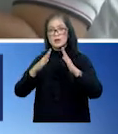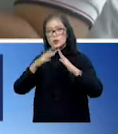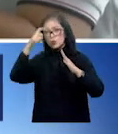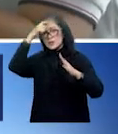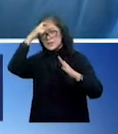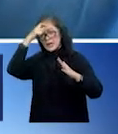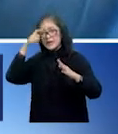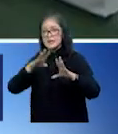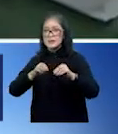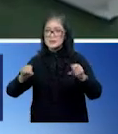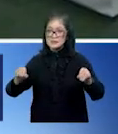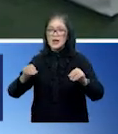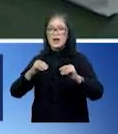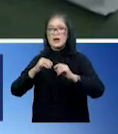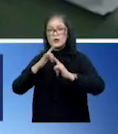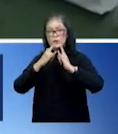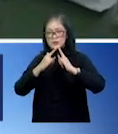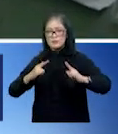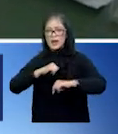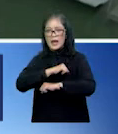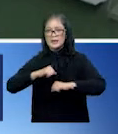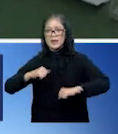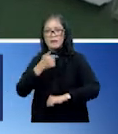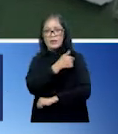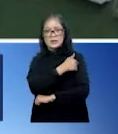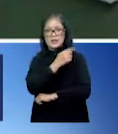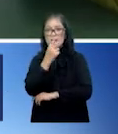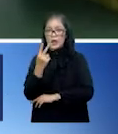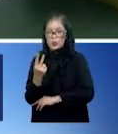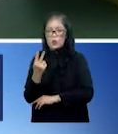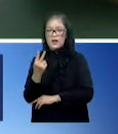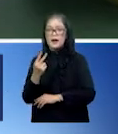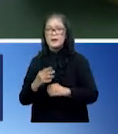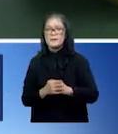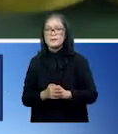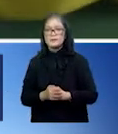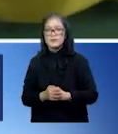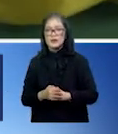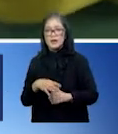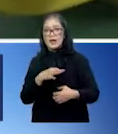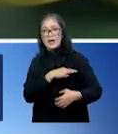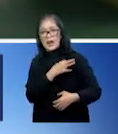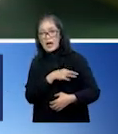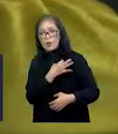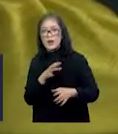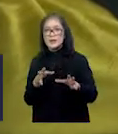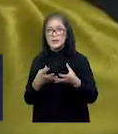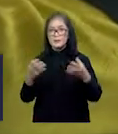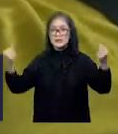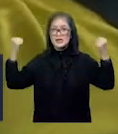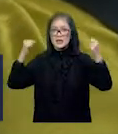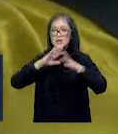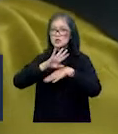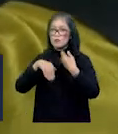Pusat, ini mendapatkan vaksin booster dosis kedua. Dan memang seluruh nakes dan juga relawan yang akan disuntikan vaksin booster